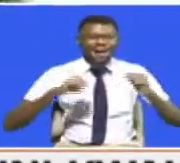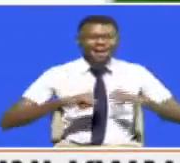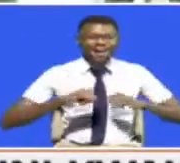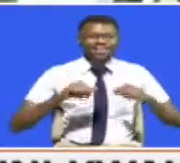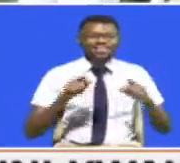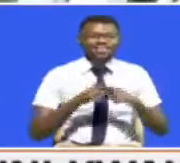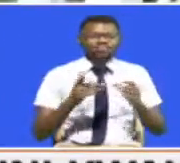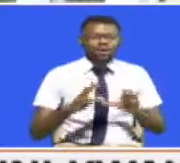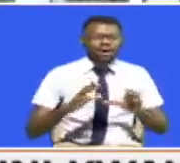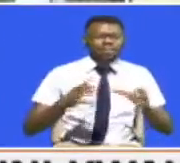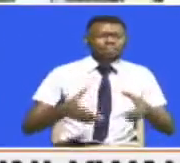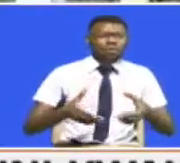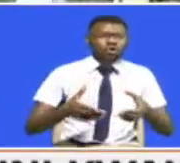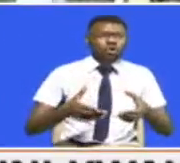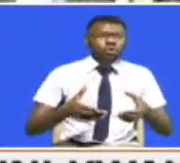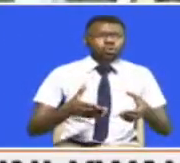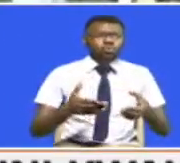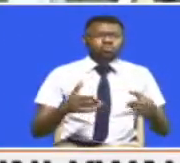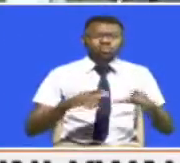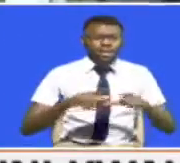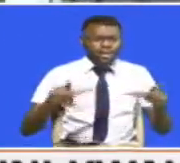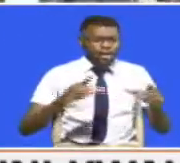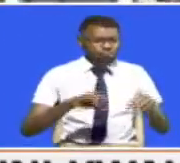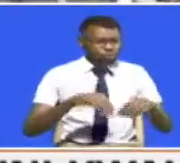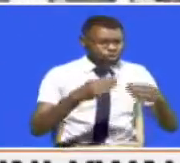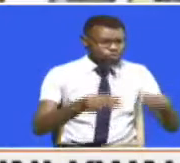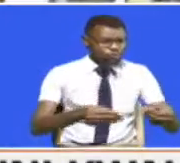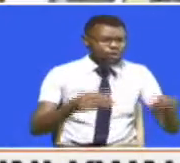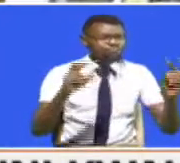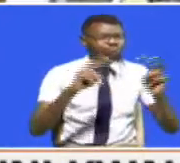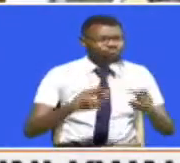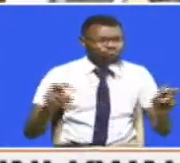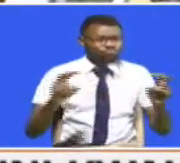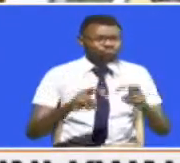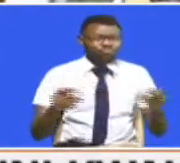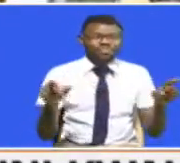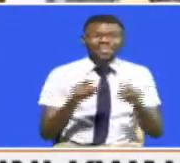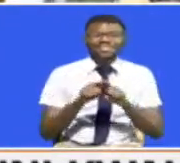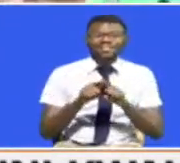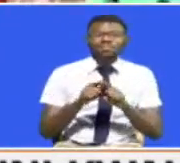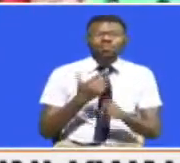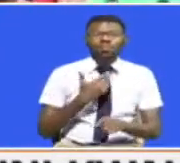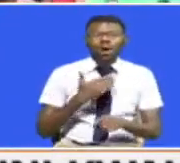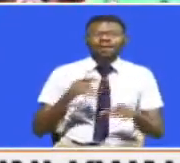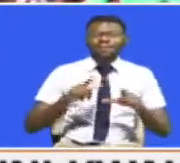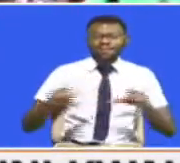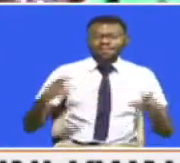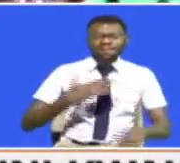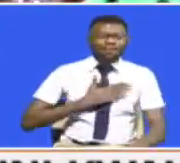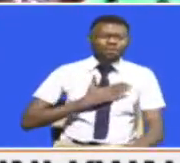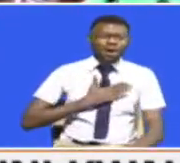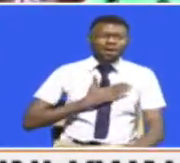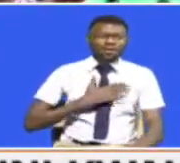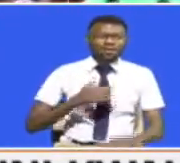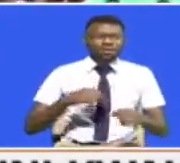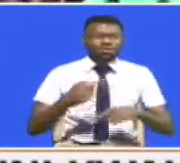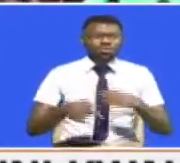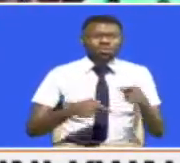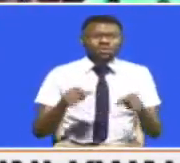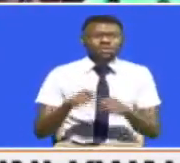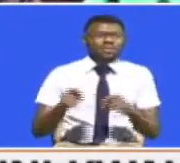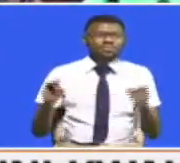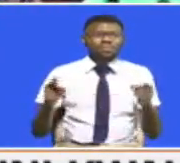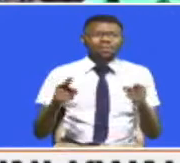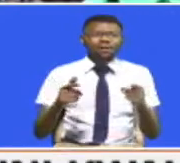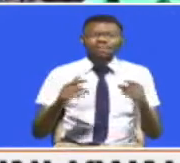kuipatia kampuni mashamba ifanye utafiti ili tuweze kubaki nayo. Na tukiangalia ndani ya manyumba yetu